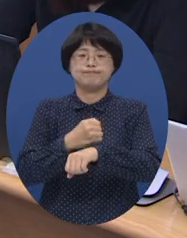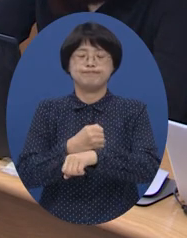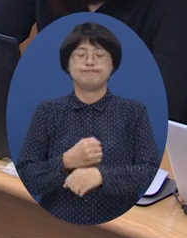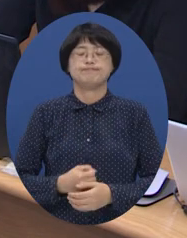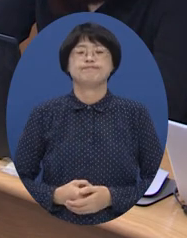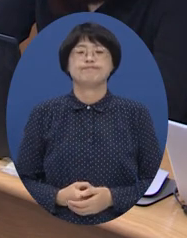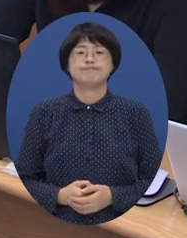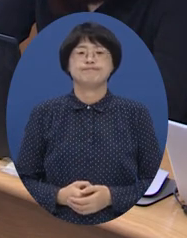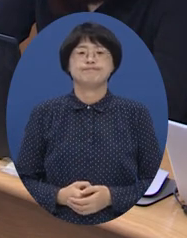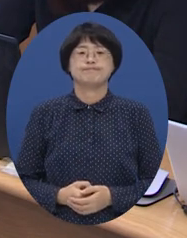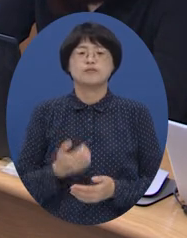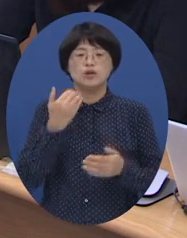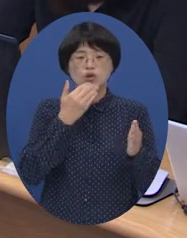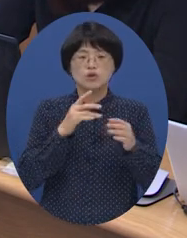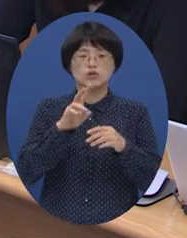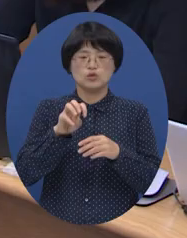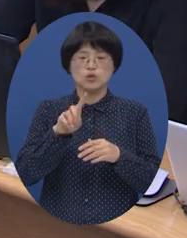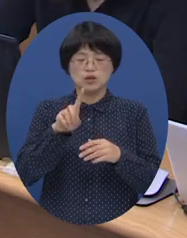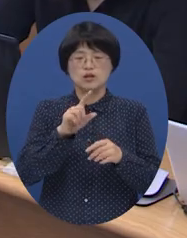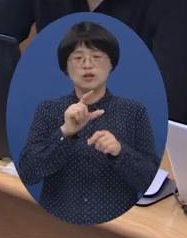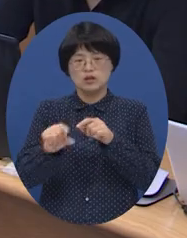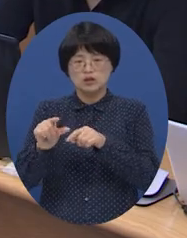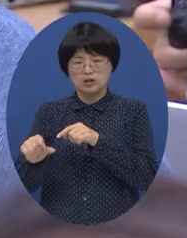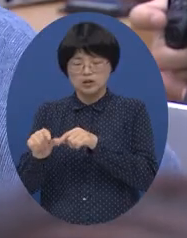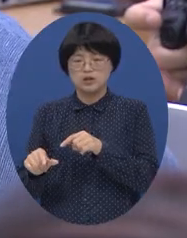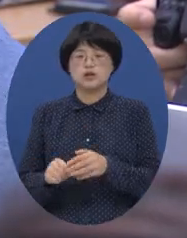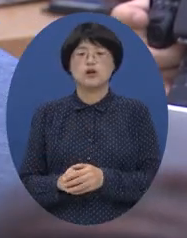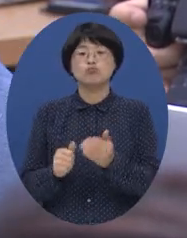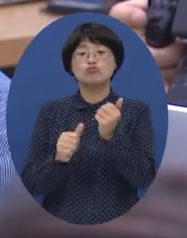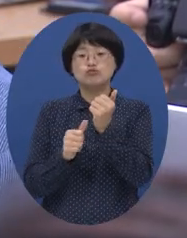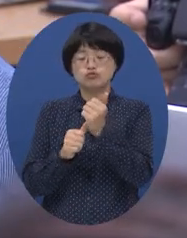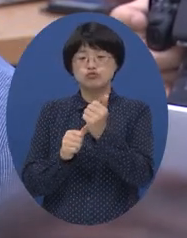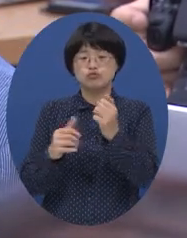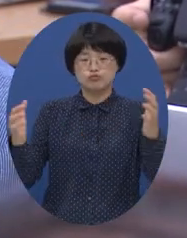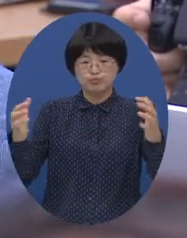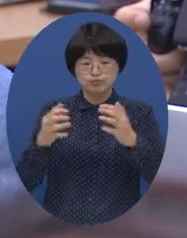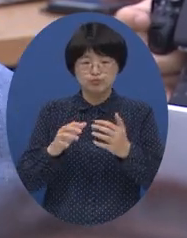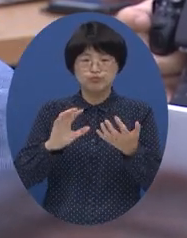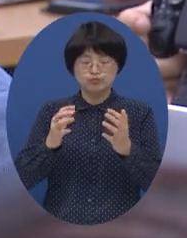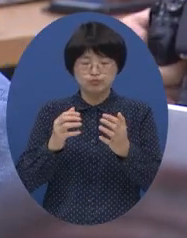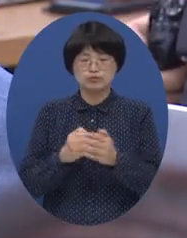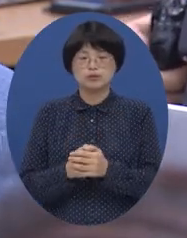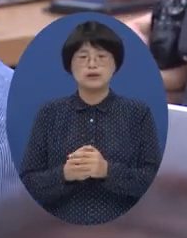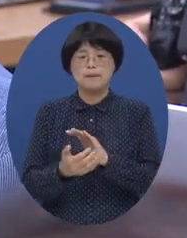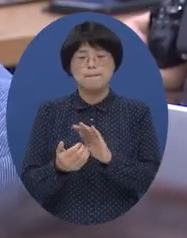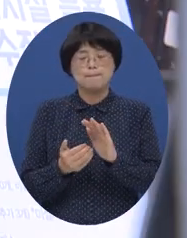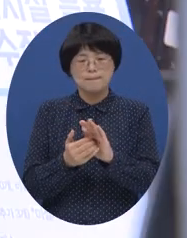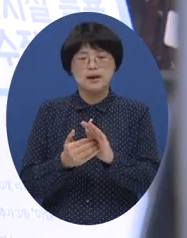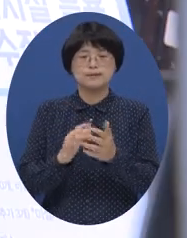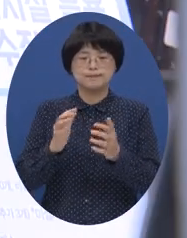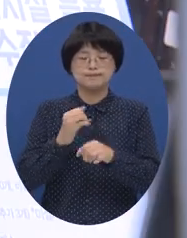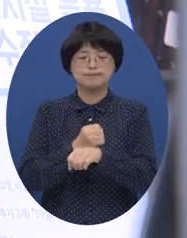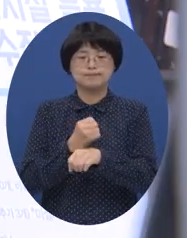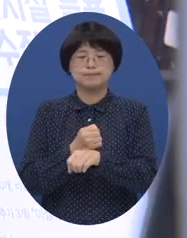예정입니다. 경기도는 31개 시군 부단체장 긴급회의를 열어 음용 지하수 부실관리 실태와 대안을 논의하는 등